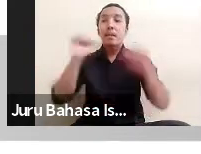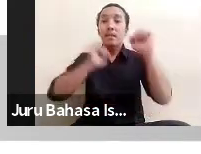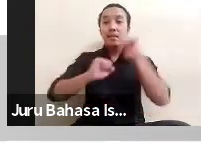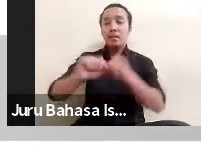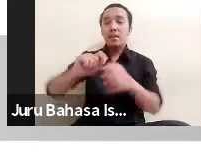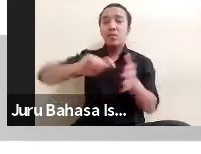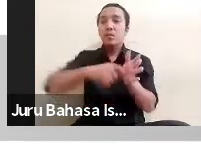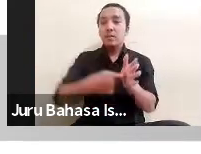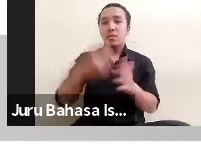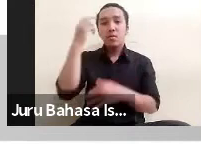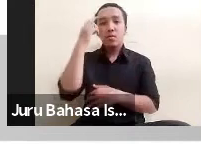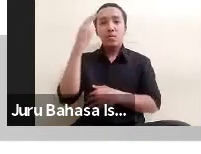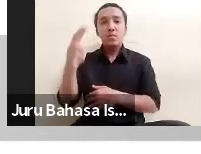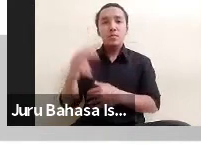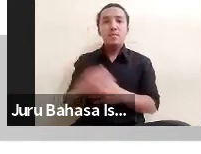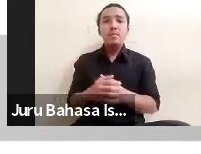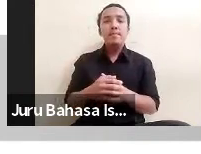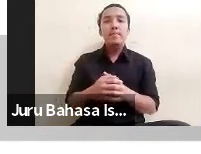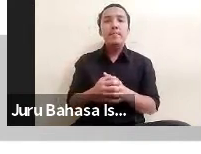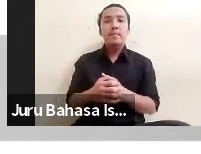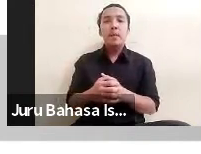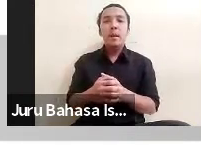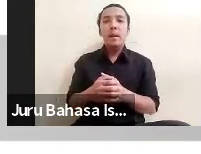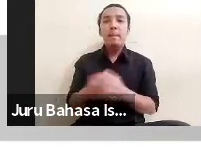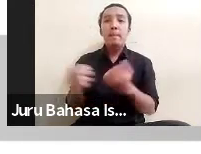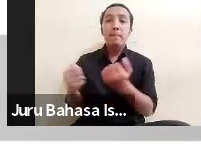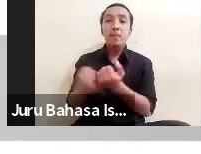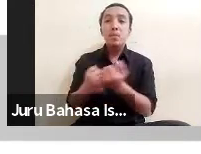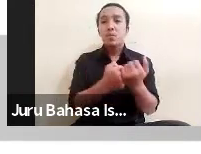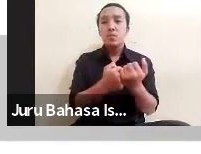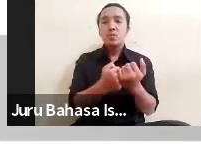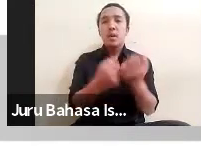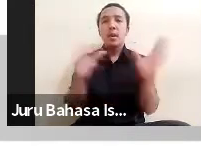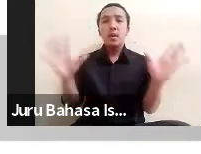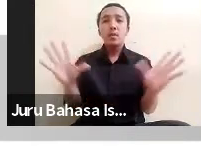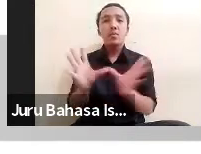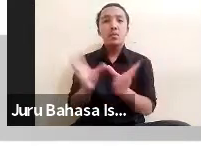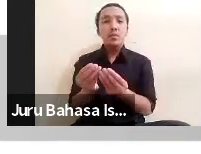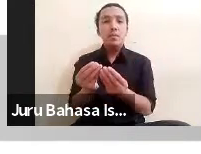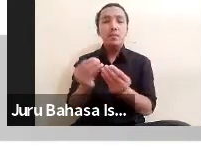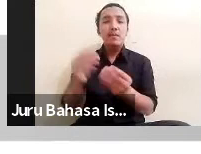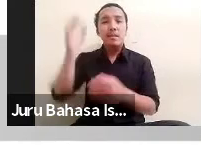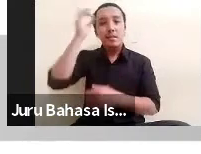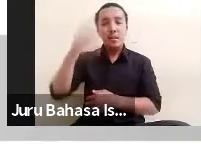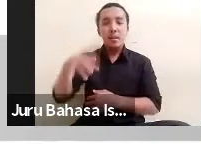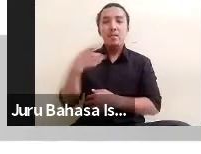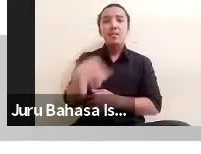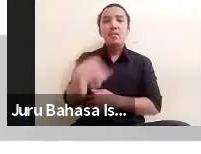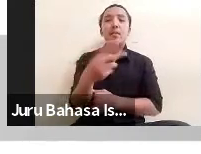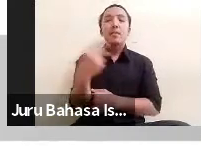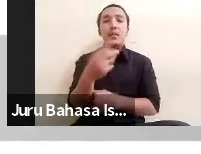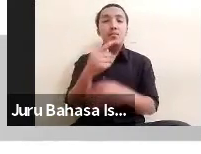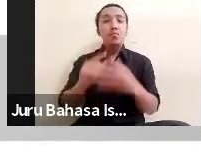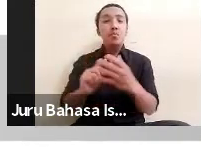untuk menunjang atau untuk mendorong terwujudnya inklusi di desa. Jadi kita mulai dari penguatan